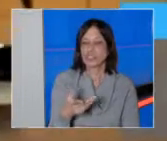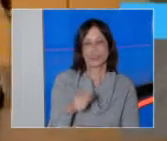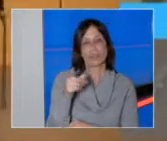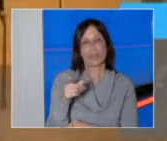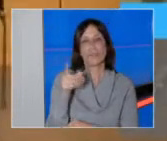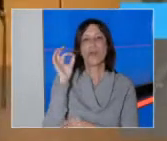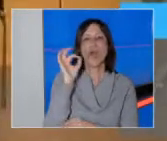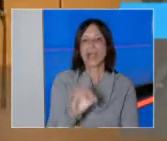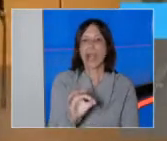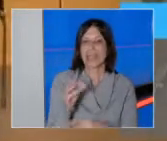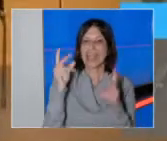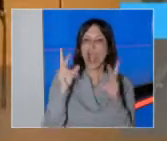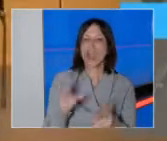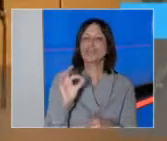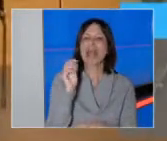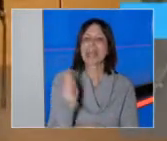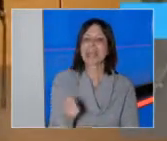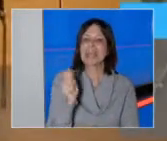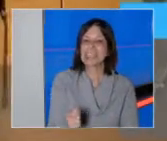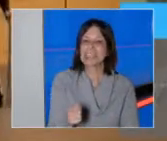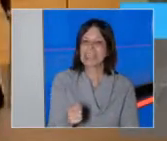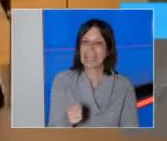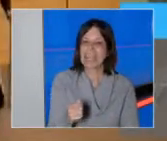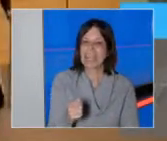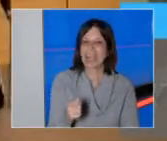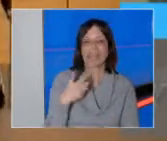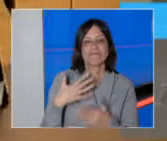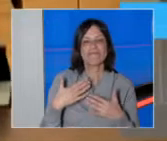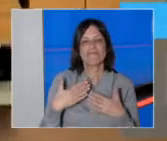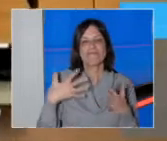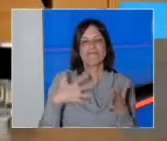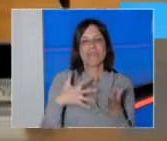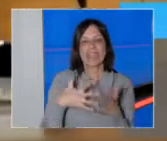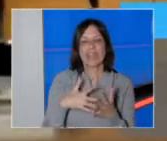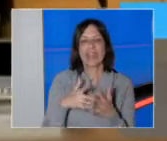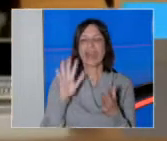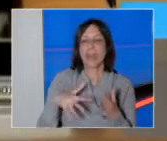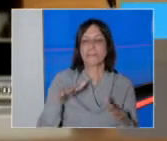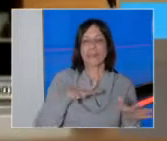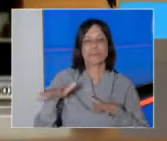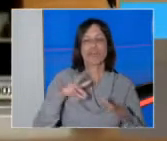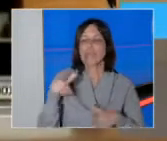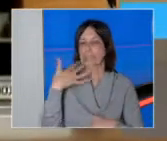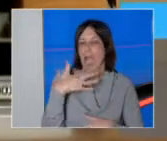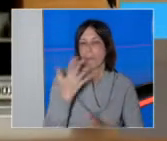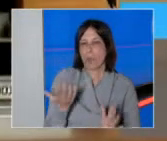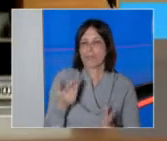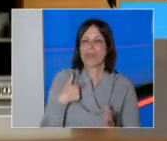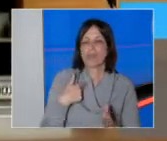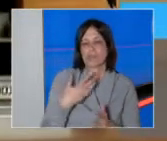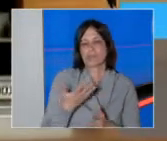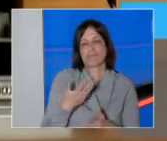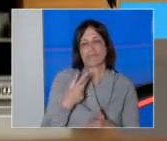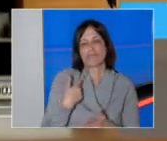ואתה פוגע ביכולת של הכנסת לבקר ולפקח על הממשלה. זה חמור מאוד, ואני מאוכזב